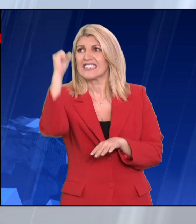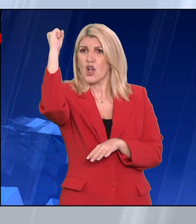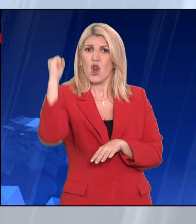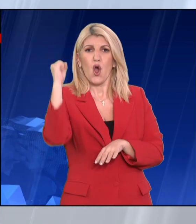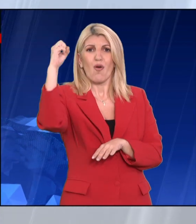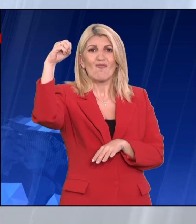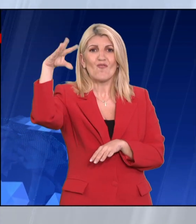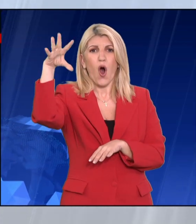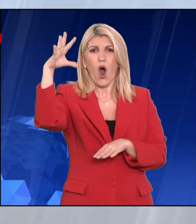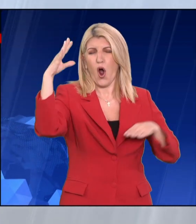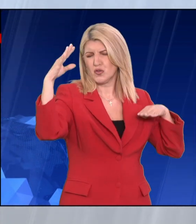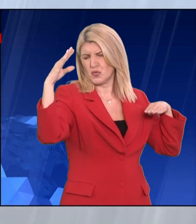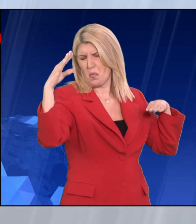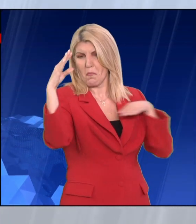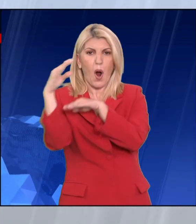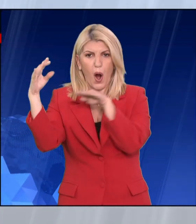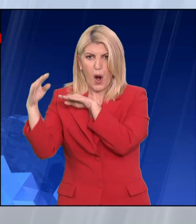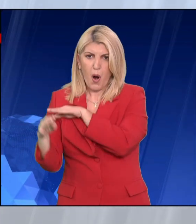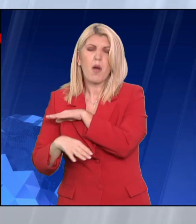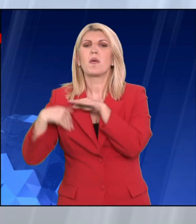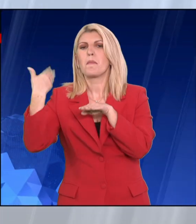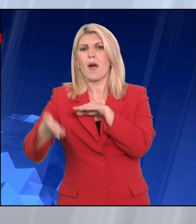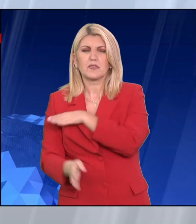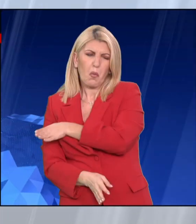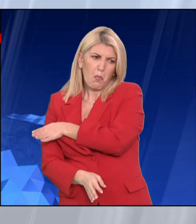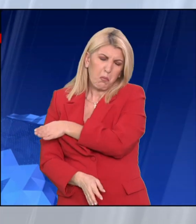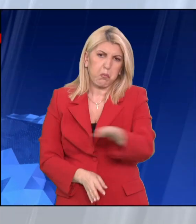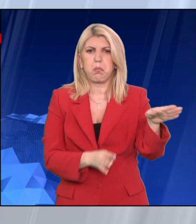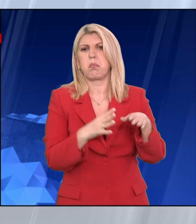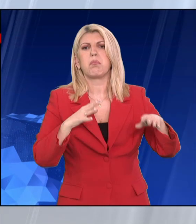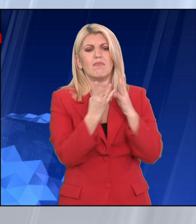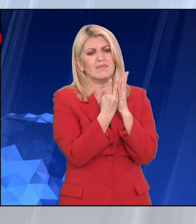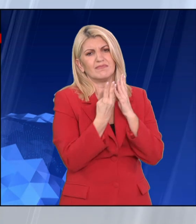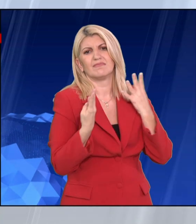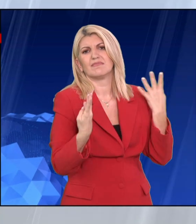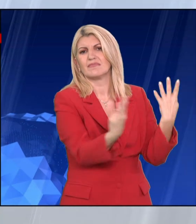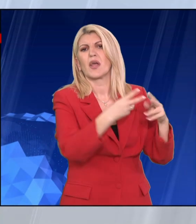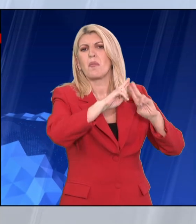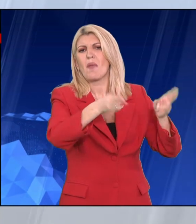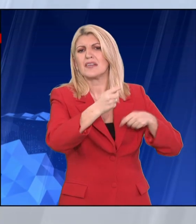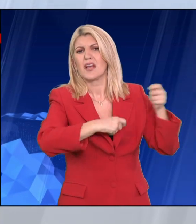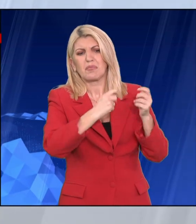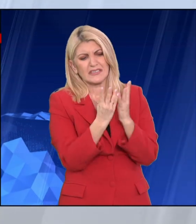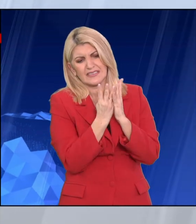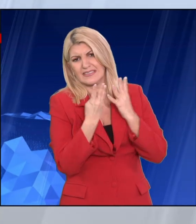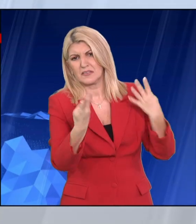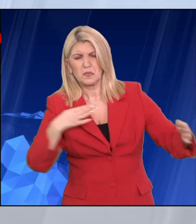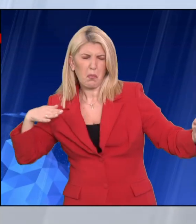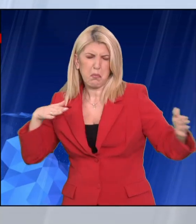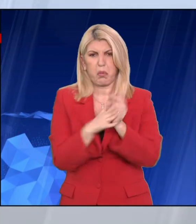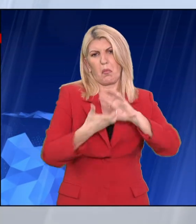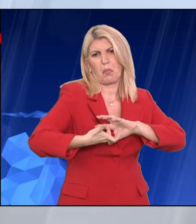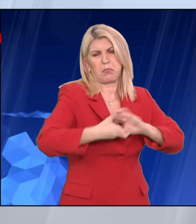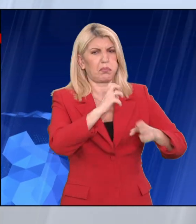περίφραξη επιχείρησης. Το αυτοκίνητο κόβεται στα δύο. Άκουσα ένα κραδασμό μεγάλο. Μετά από δύο λεπτάκια βγήκα